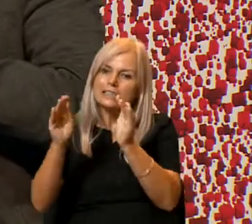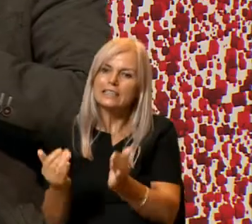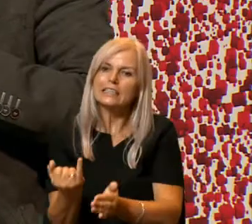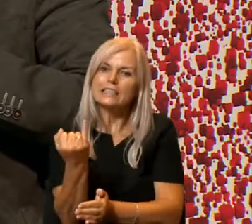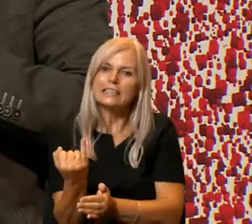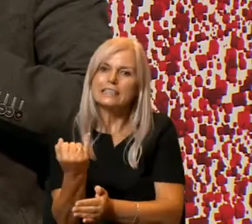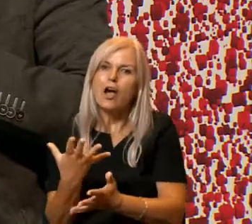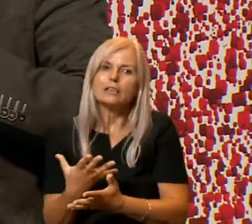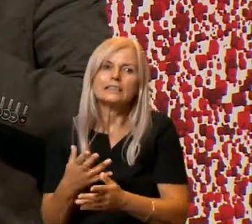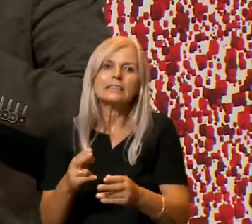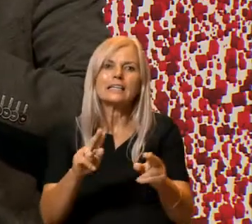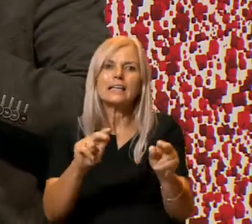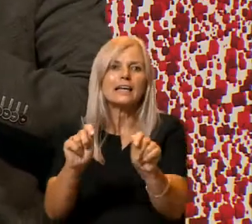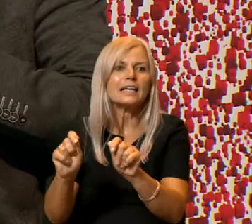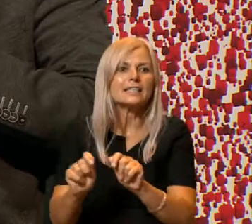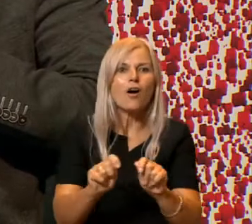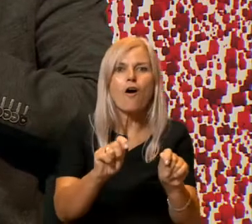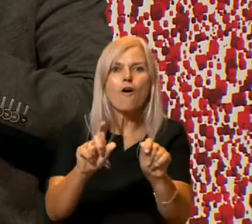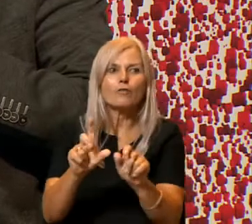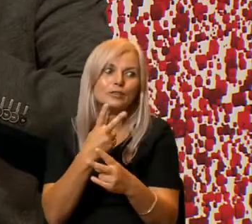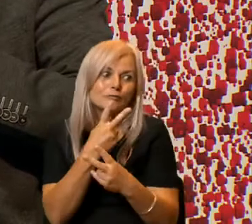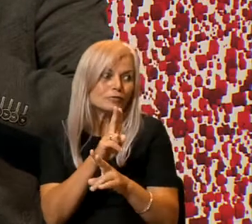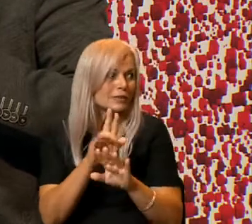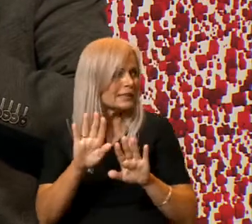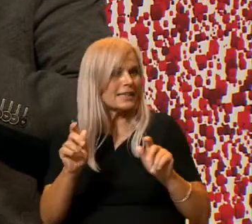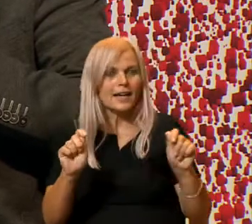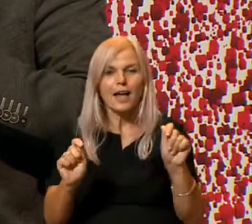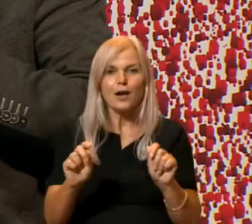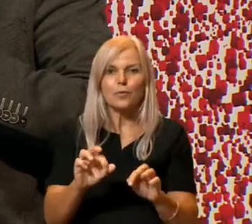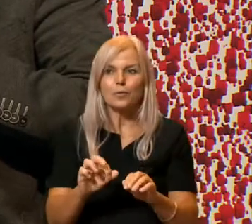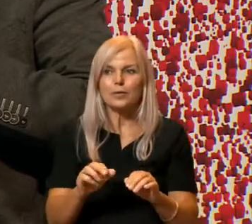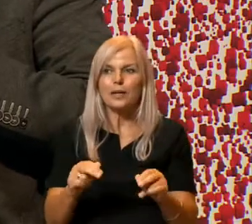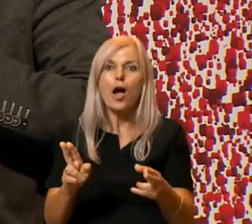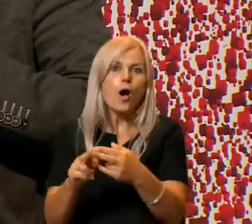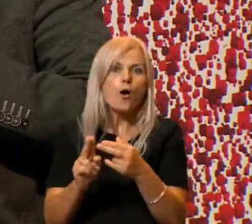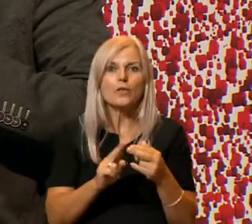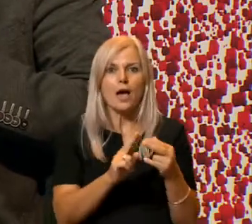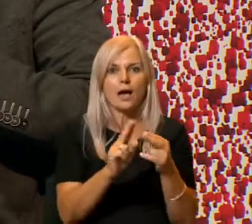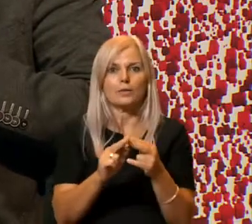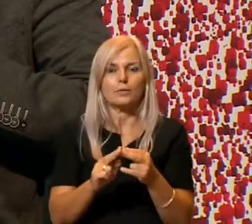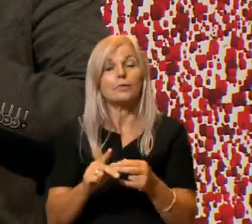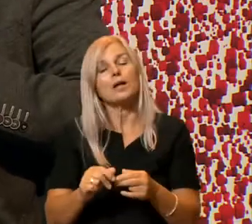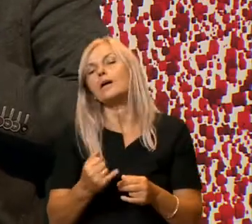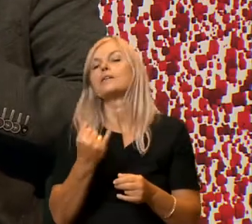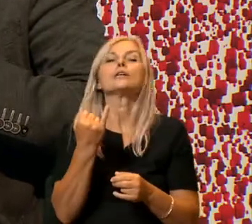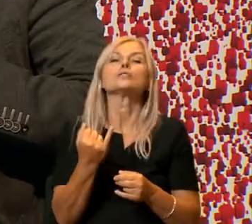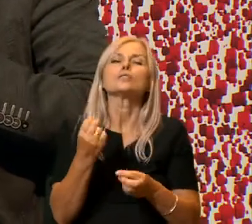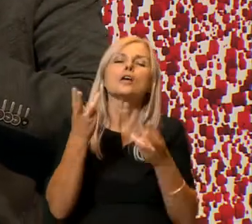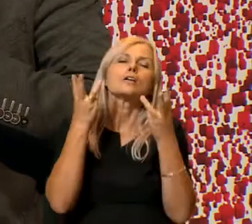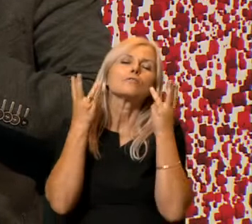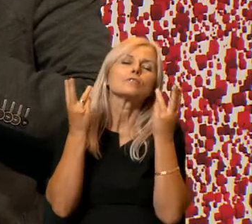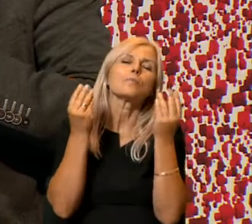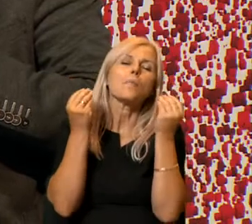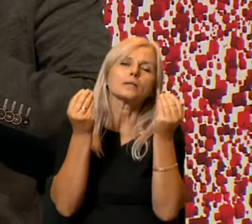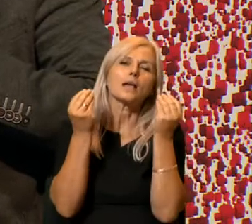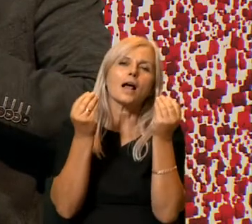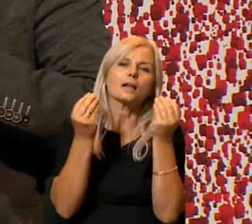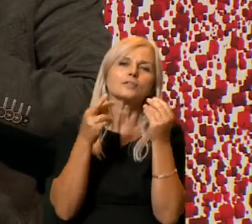wchodzić w rezonans z tym, co znajduje się obok niego. Dla dziecka najwspanialszą rzeczą